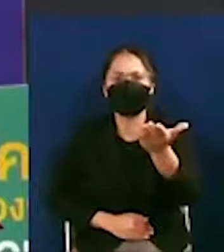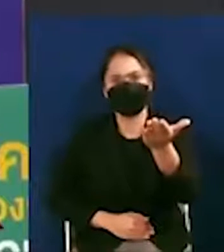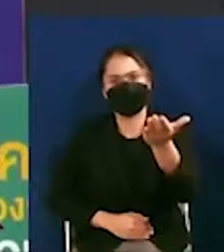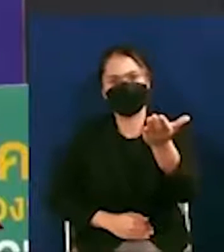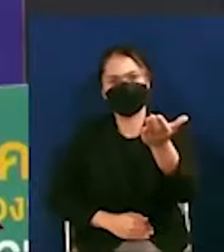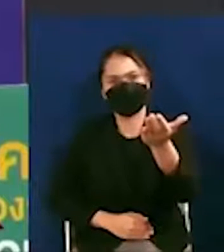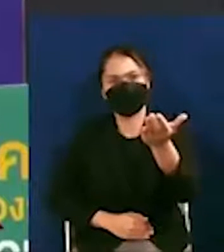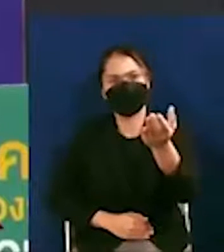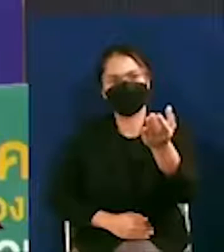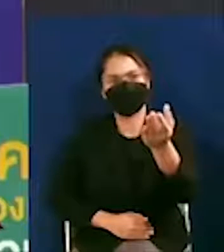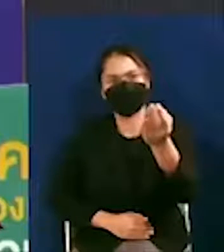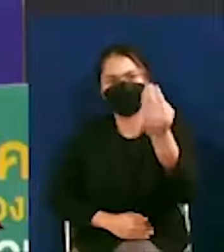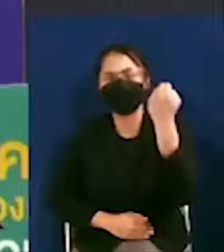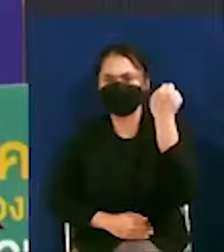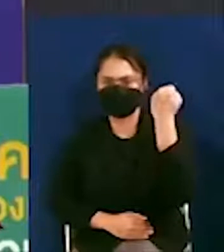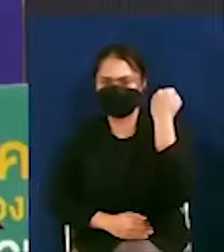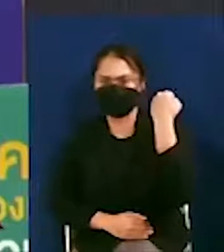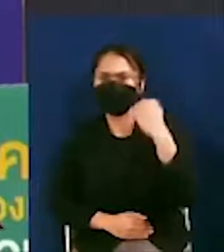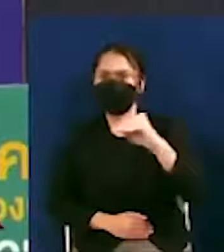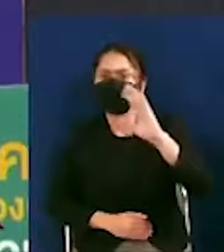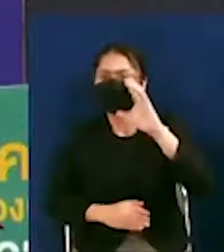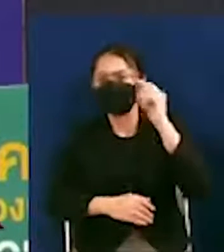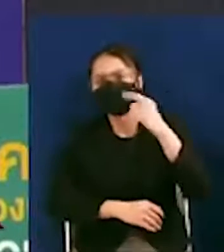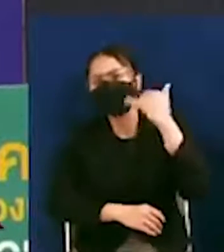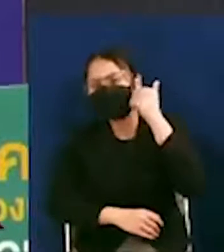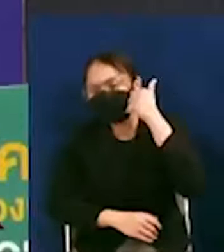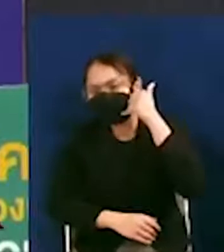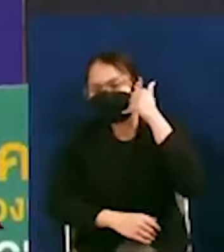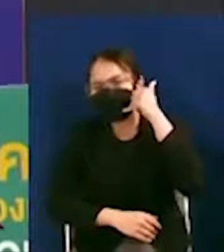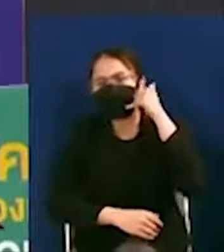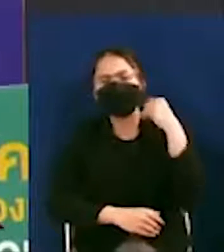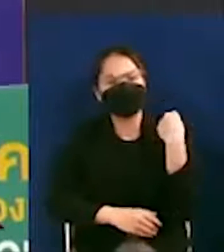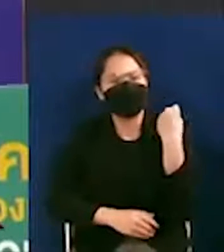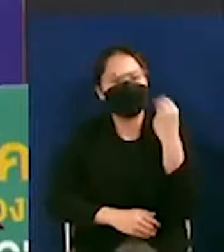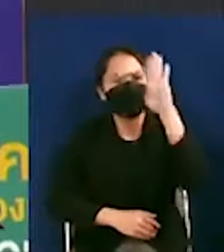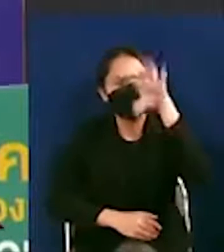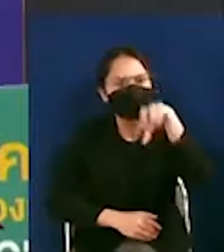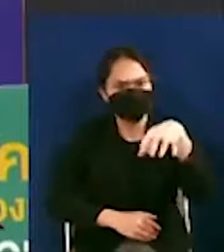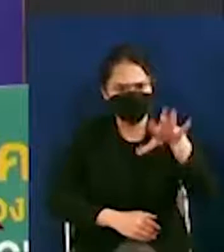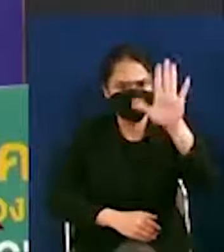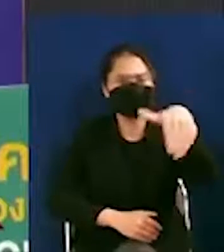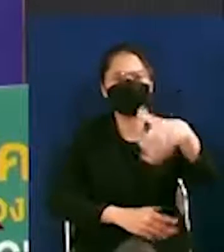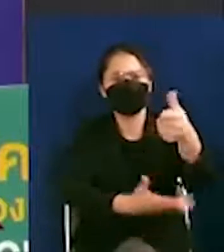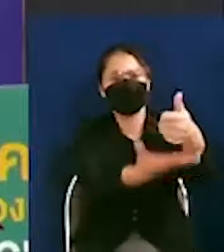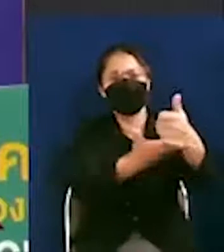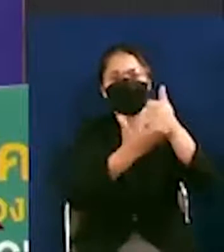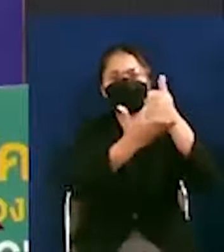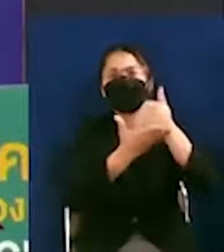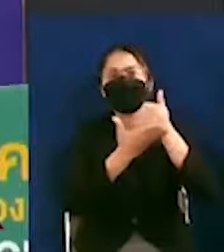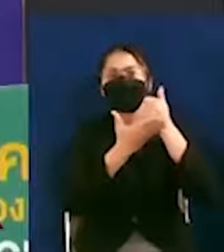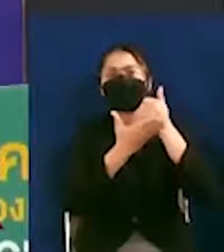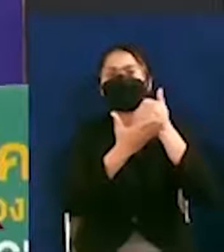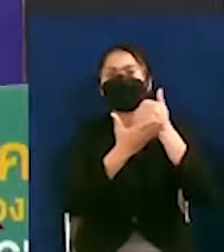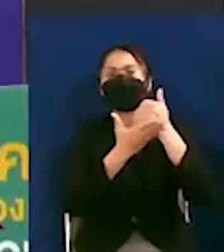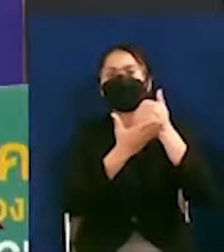มีบริษัทย่อยมารับนะครับให้คนมารับเหมือนกับให้บริการช่วยจัดคิวแล้วก็ลงทะเบียน